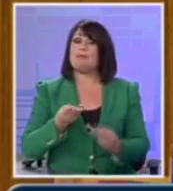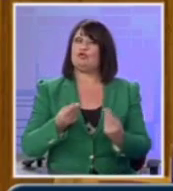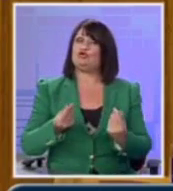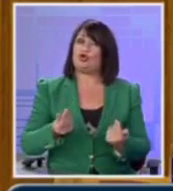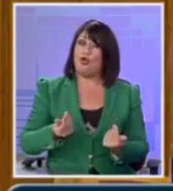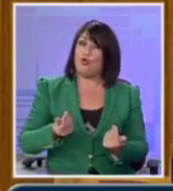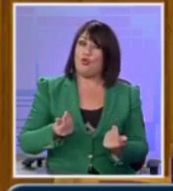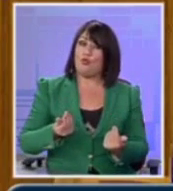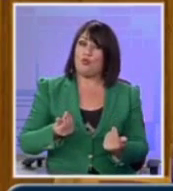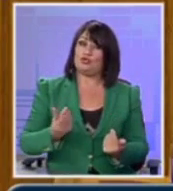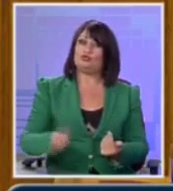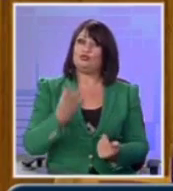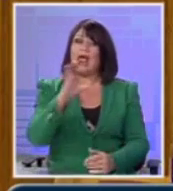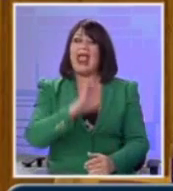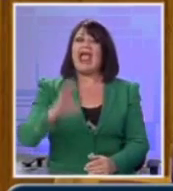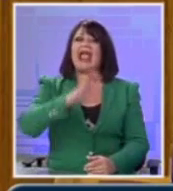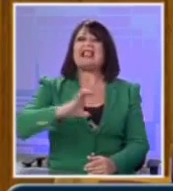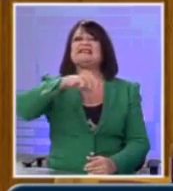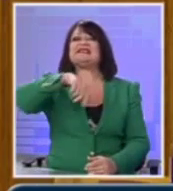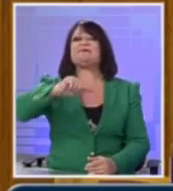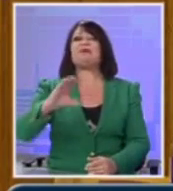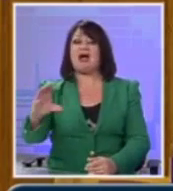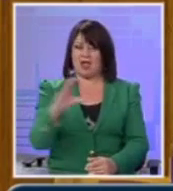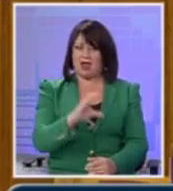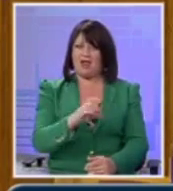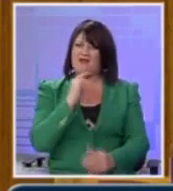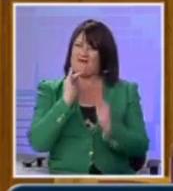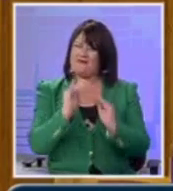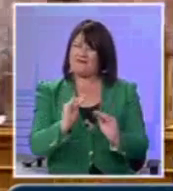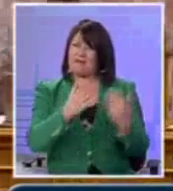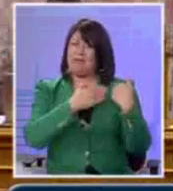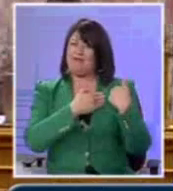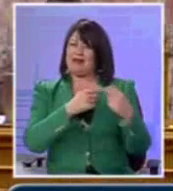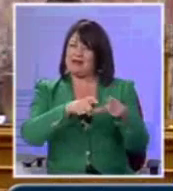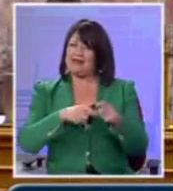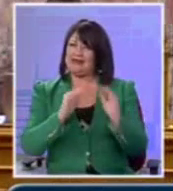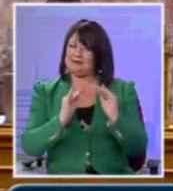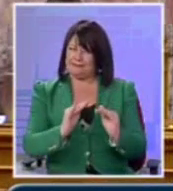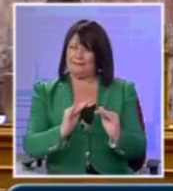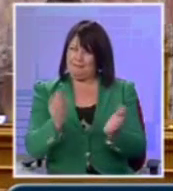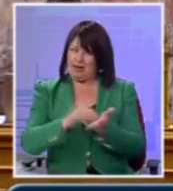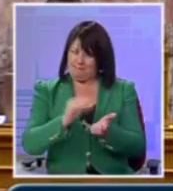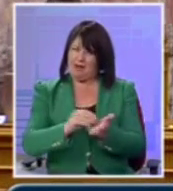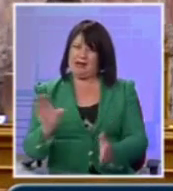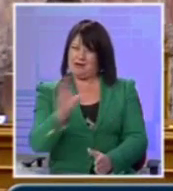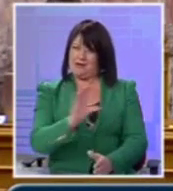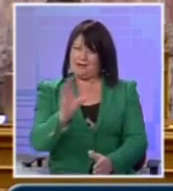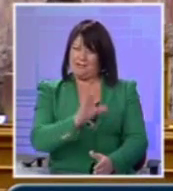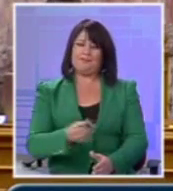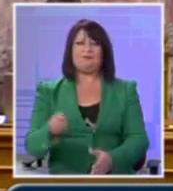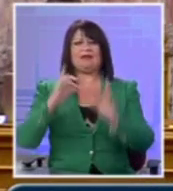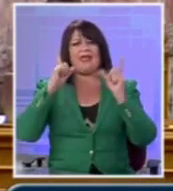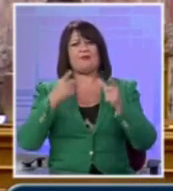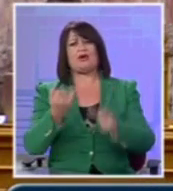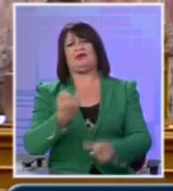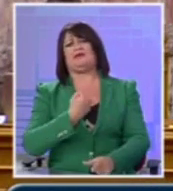δεσμεύσατε και το νέο ΕΣΠΑ στα ίδια έργα και στους ίδιους αναδόχους? Είναι όλα της Νέας Δημοκρατίας έργα, έχουν